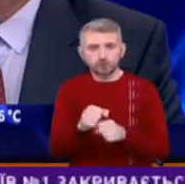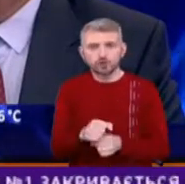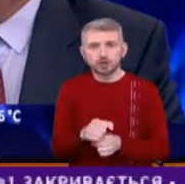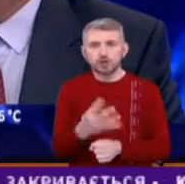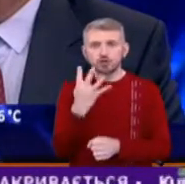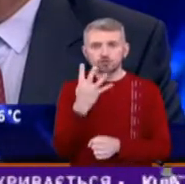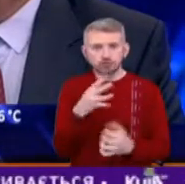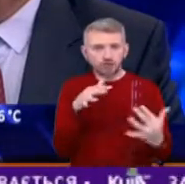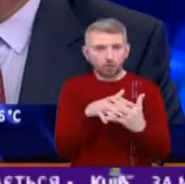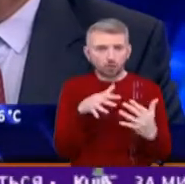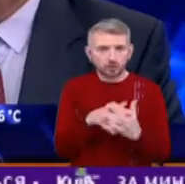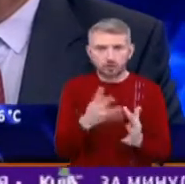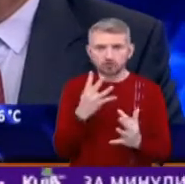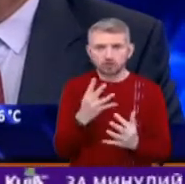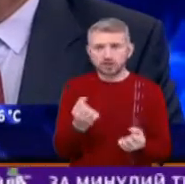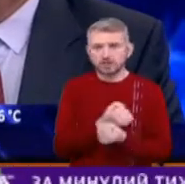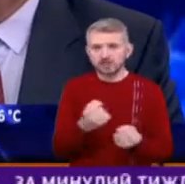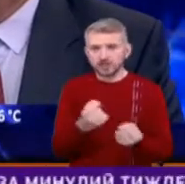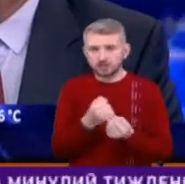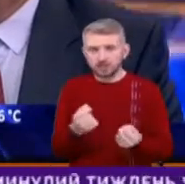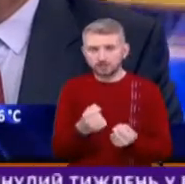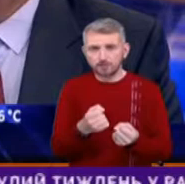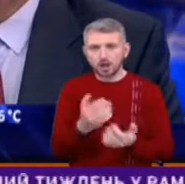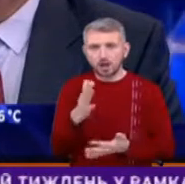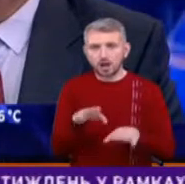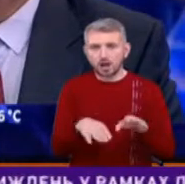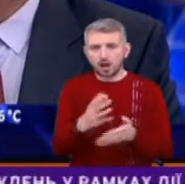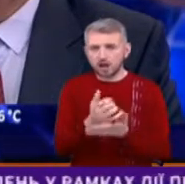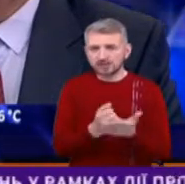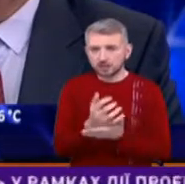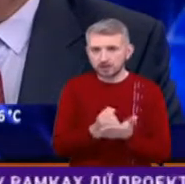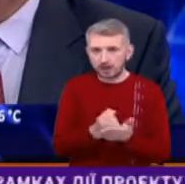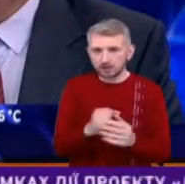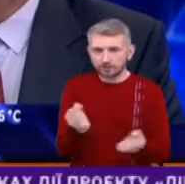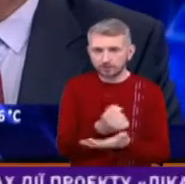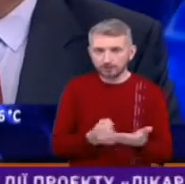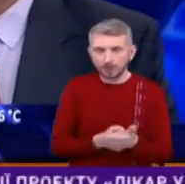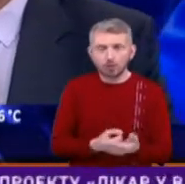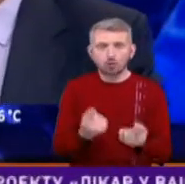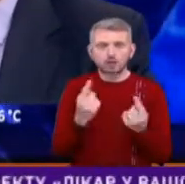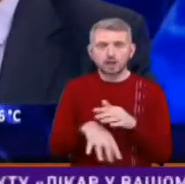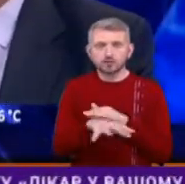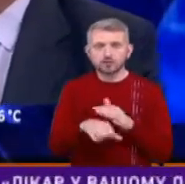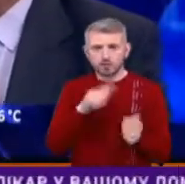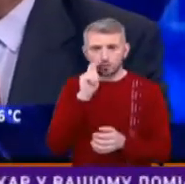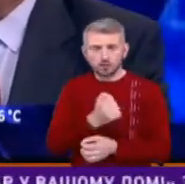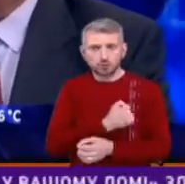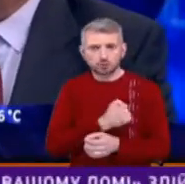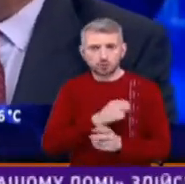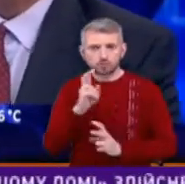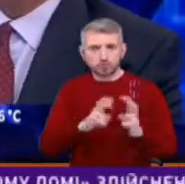котла, 4 взрива арсеналів, колосальне хищення в